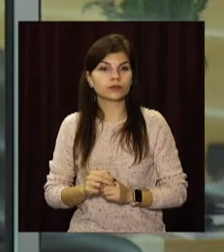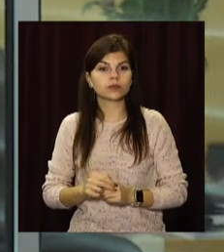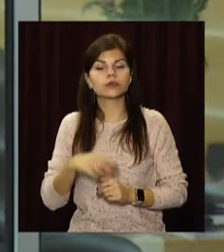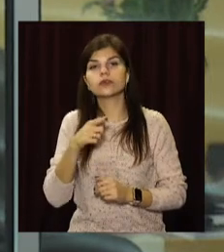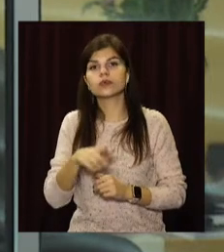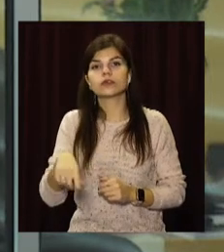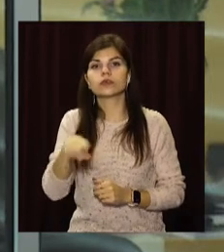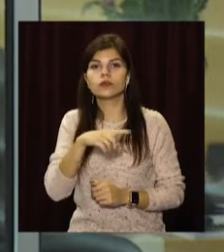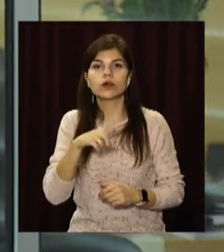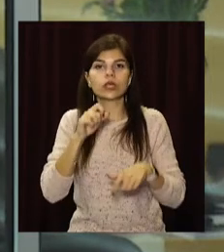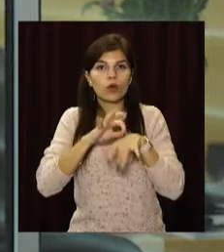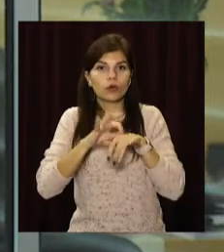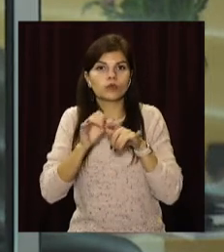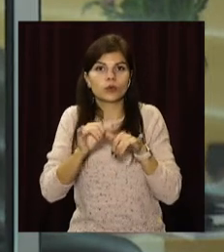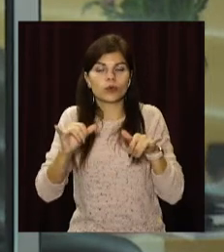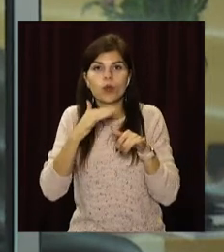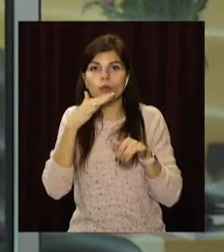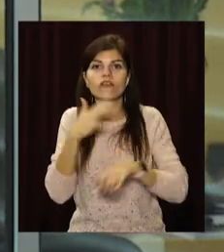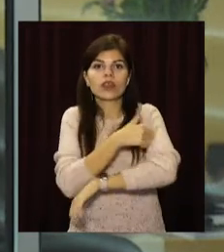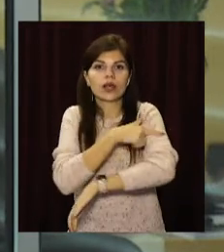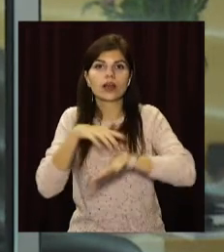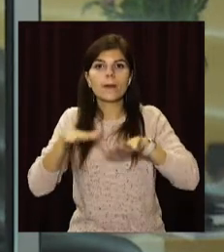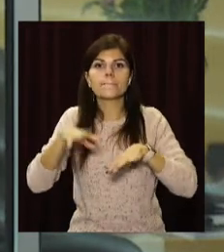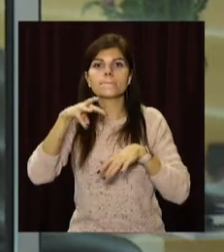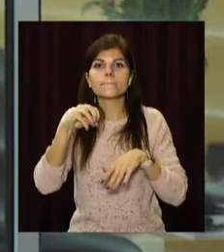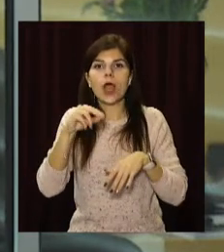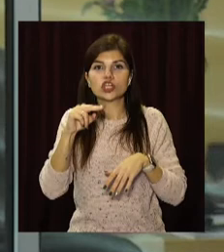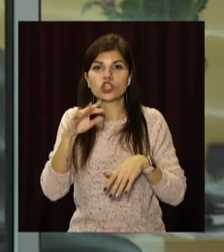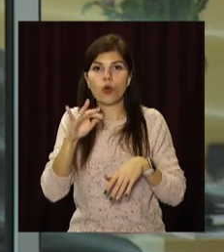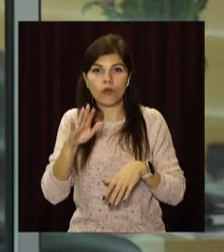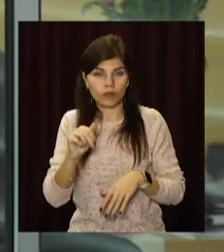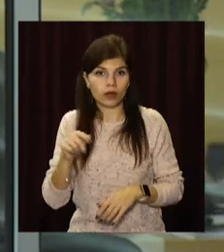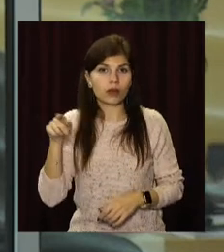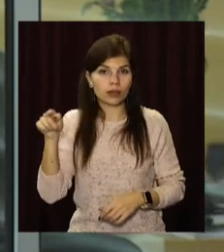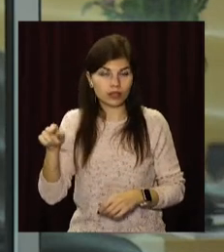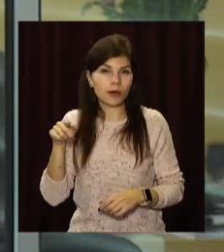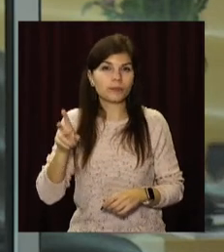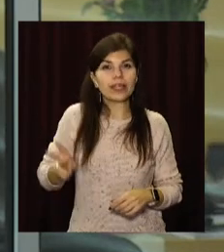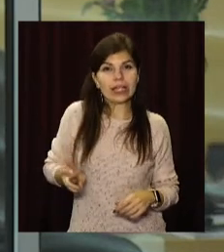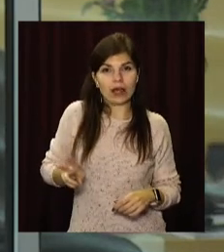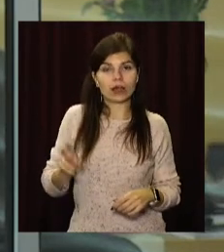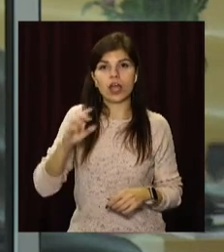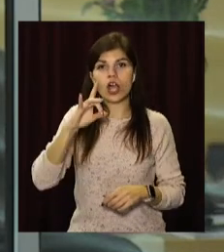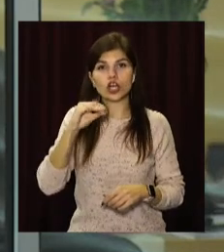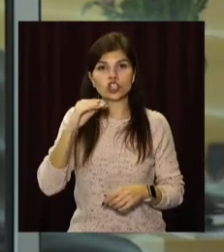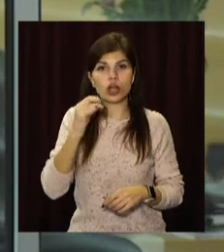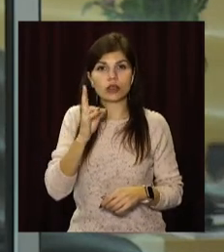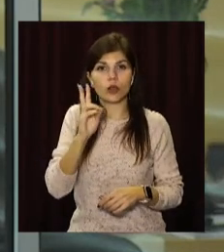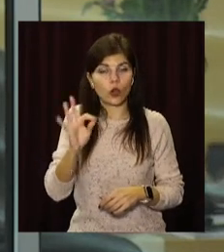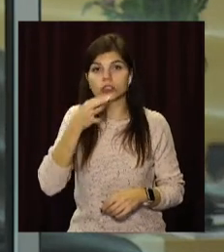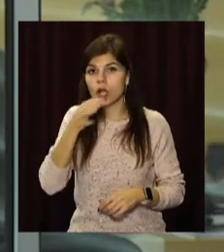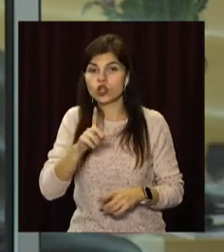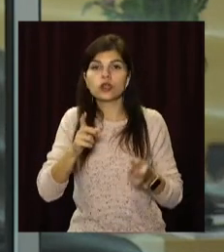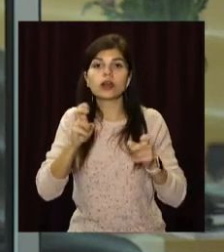Критичну межу за кількістю хворих перетнули в лікарні імені Мечникова. Генеральний директор закладу Сергій Риженко зазначає,